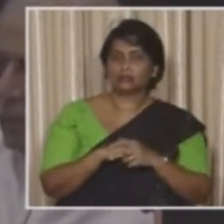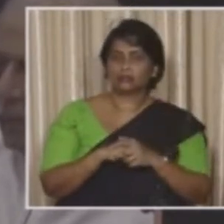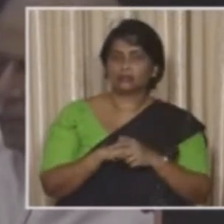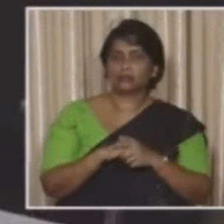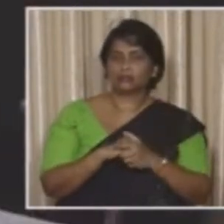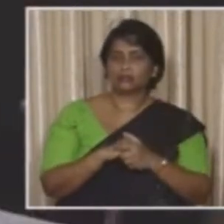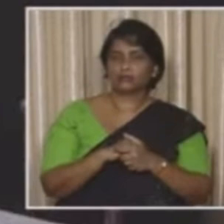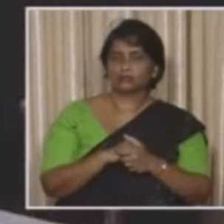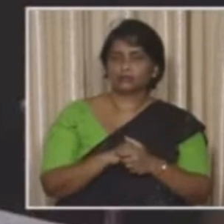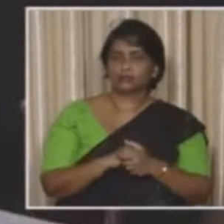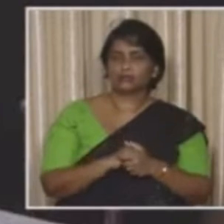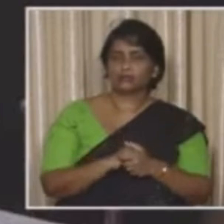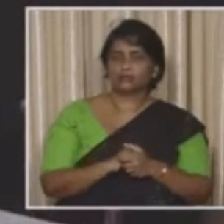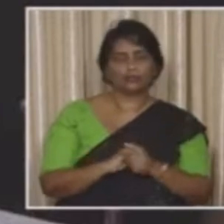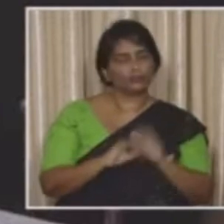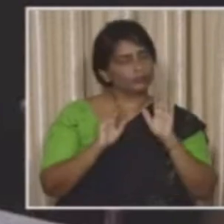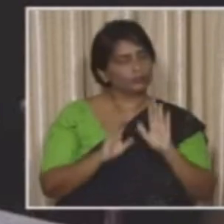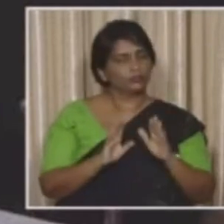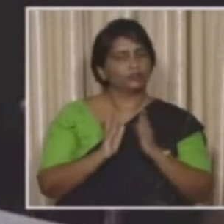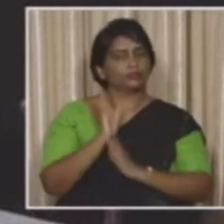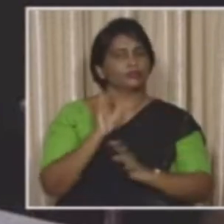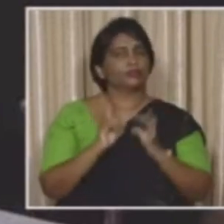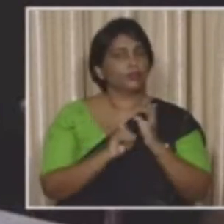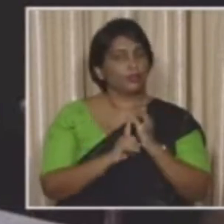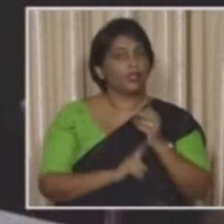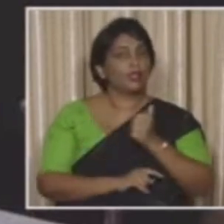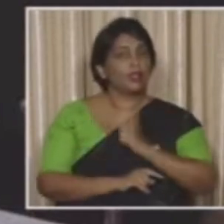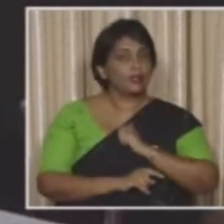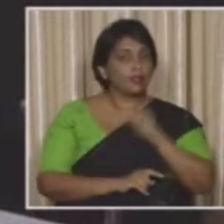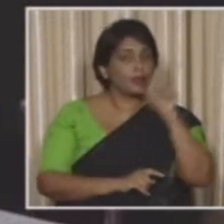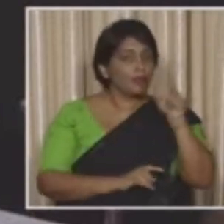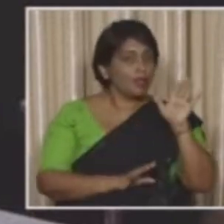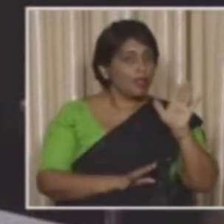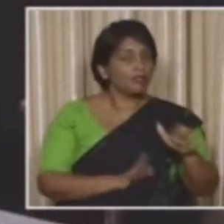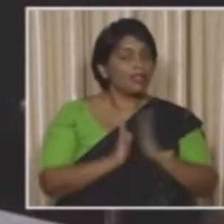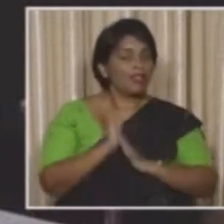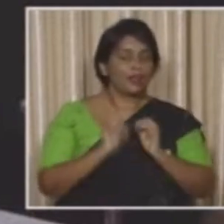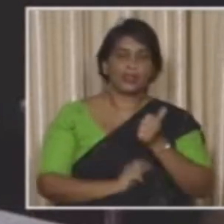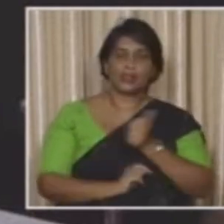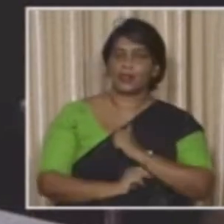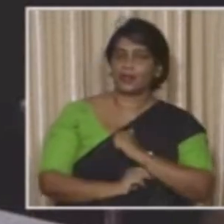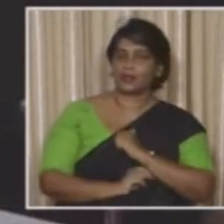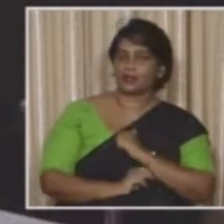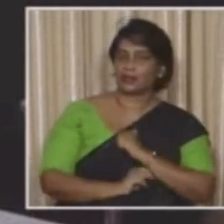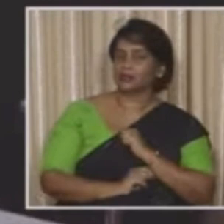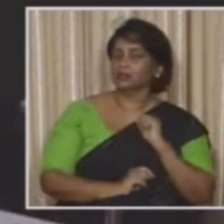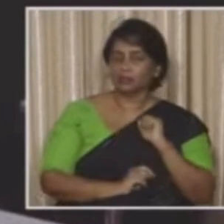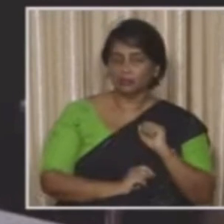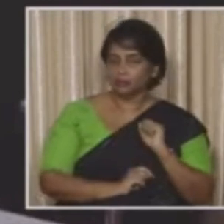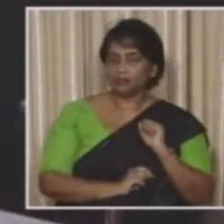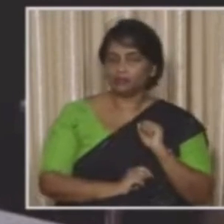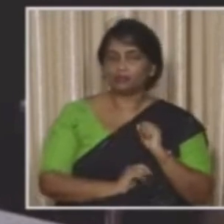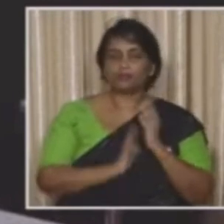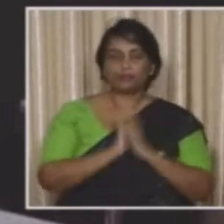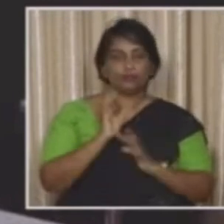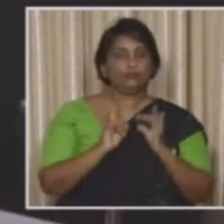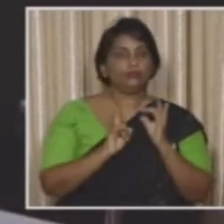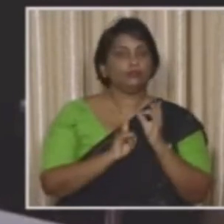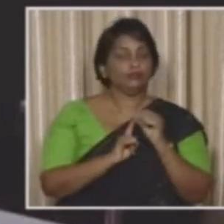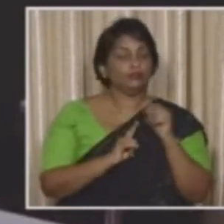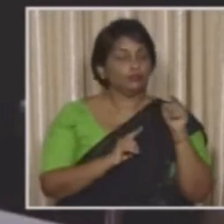තේ ඔබතුමාට හැබැයි අමාත්‍යවරයා කැමති ඒ වගේ නිලධාරී කණ්ඩායම තියාගන්න. මොකද